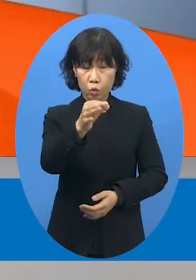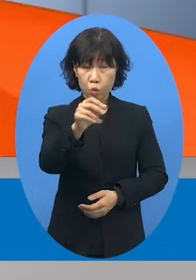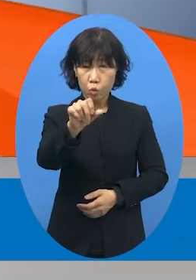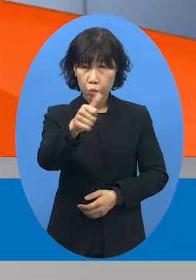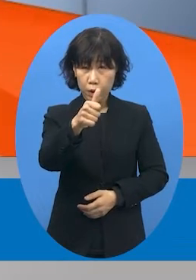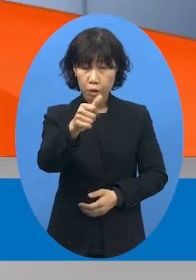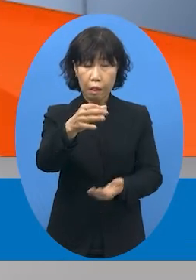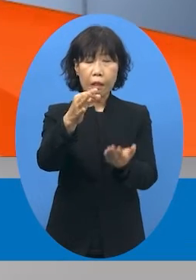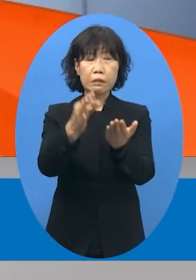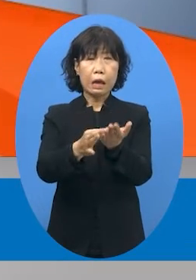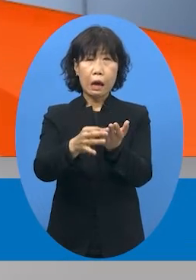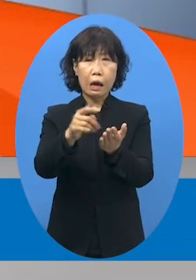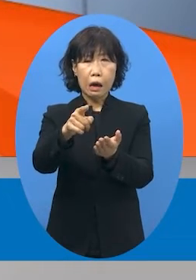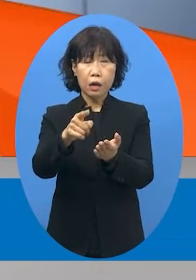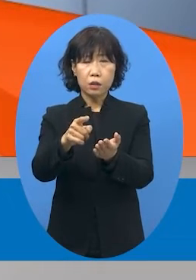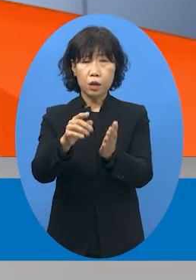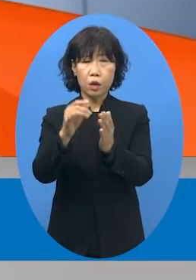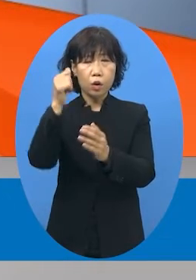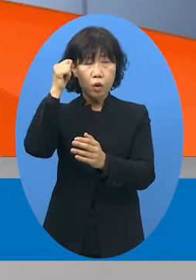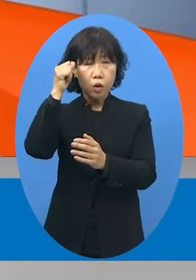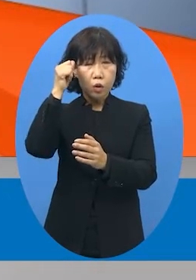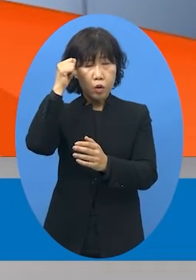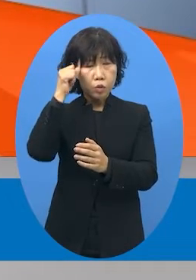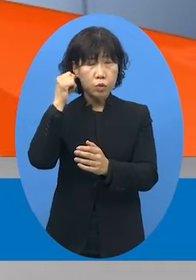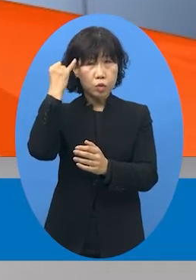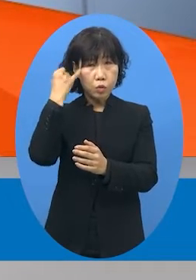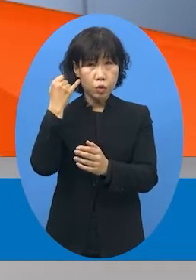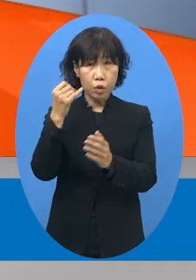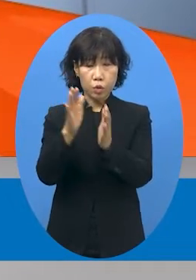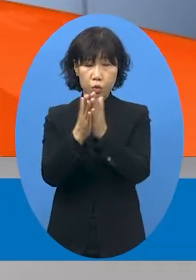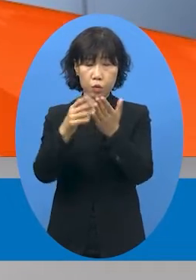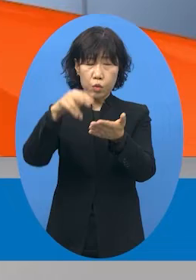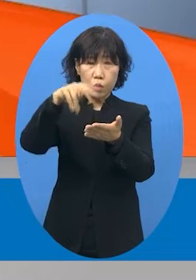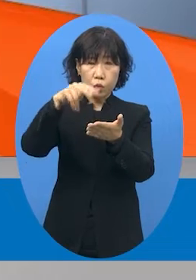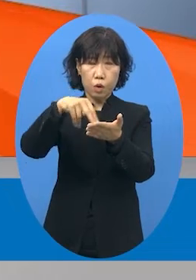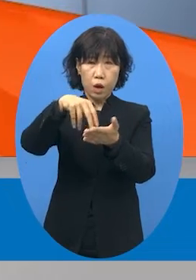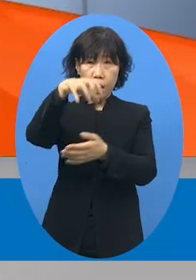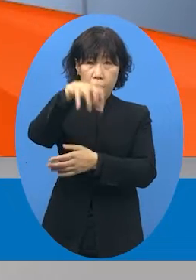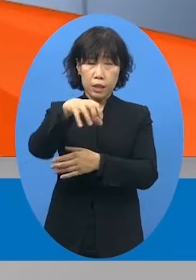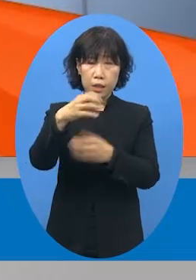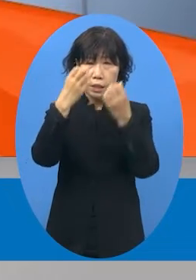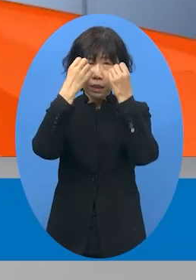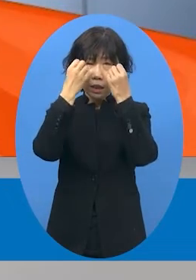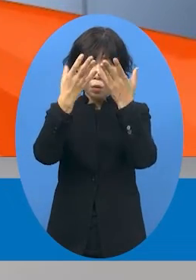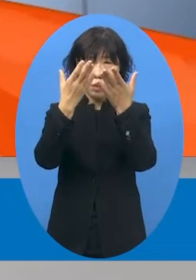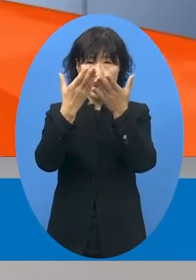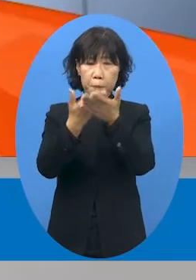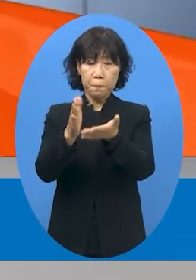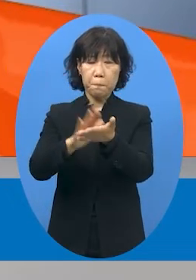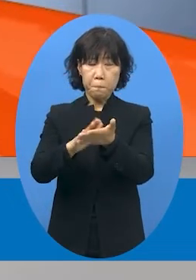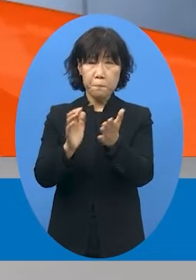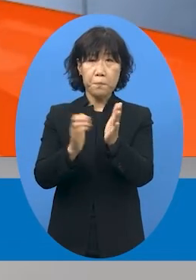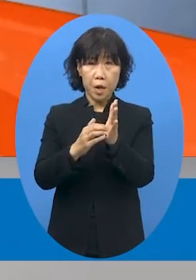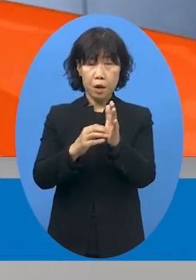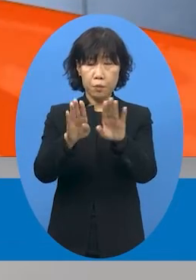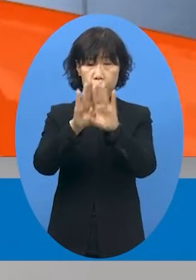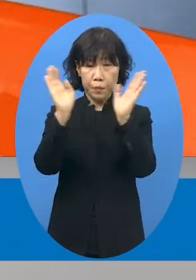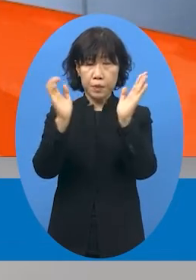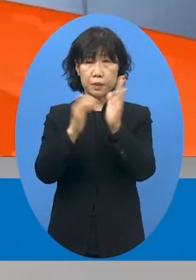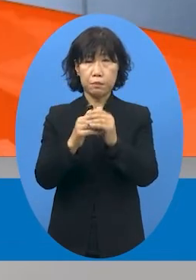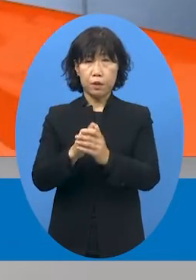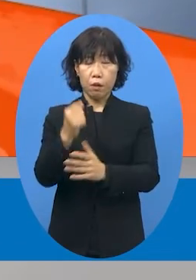500원의 저렴한 비용으로 이용할 수 있는 구립청소년독서실 새롭게 단장된 모습으로 문을 열었습니다